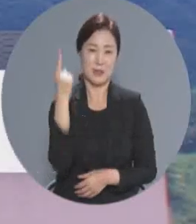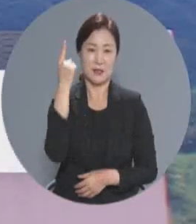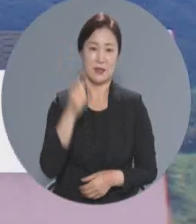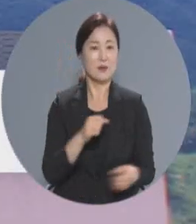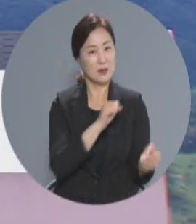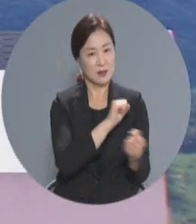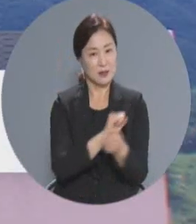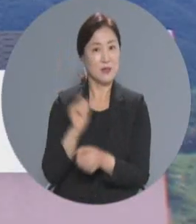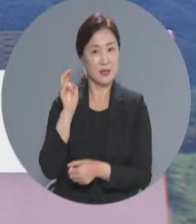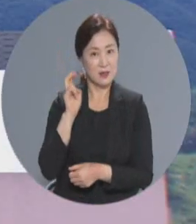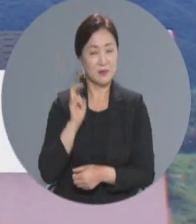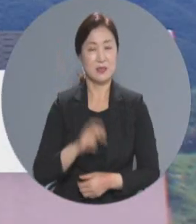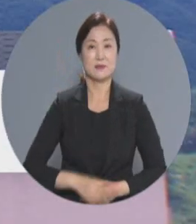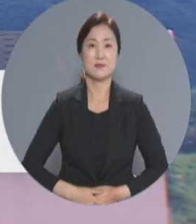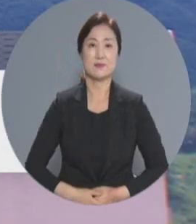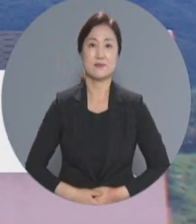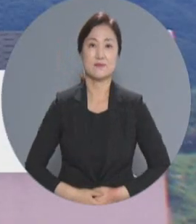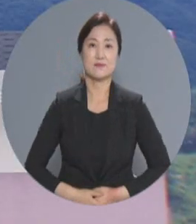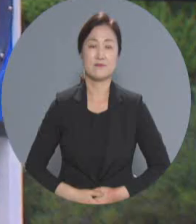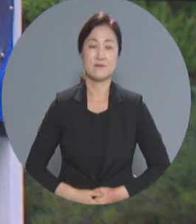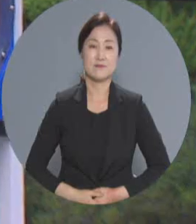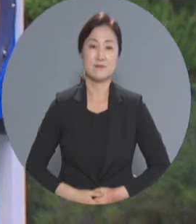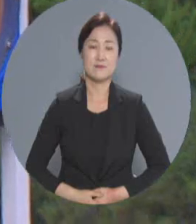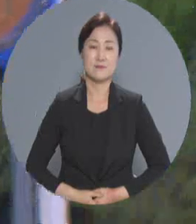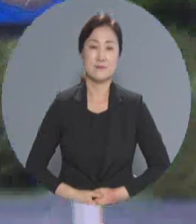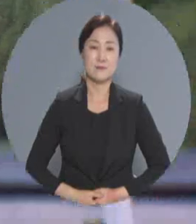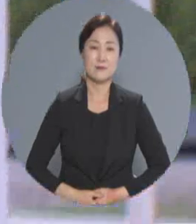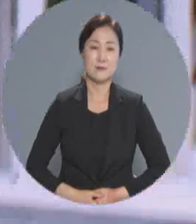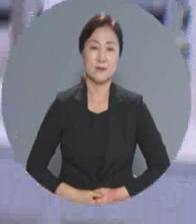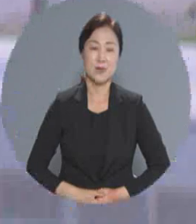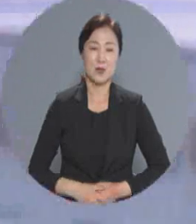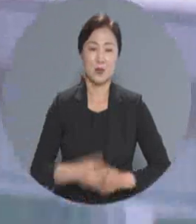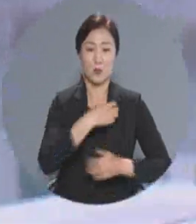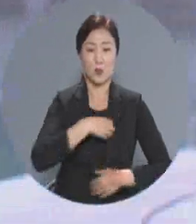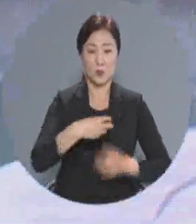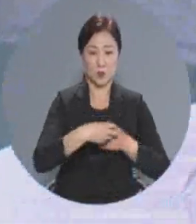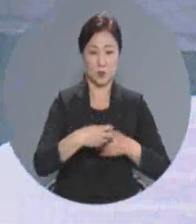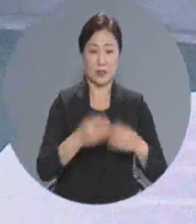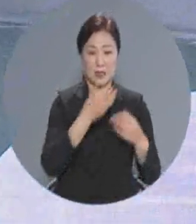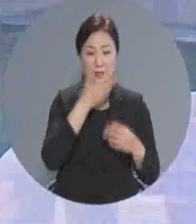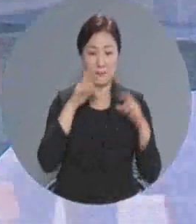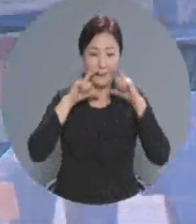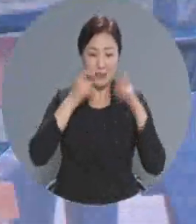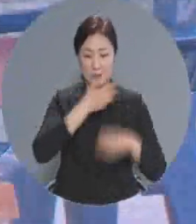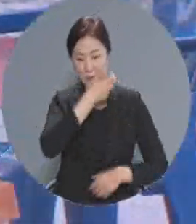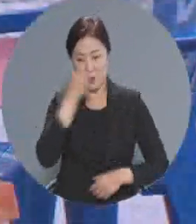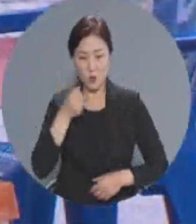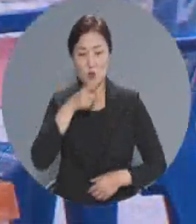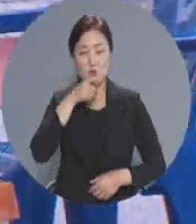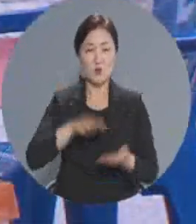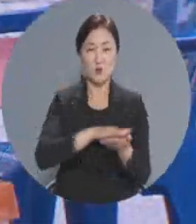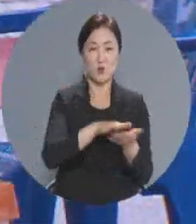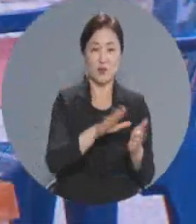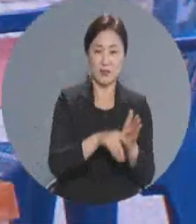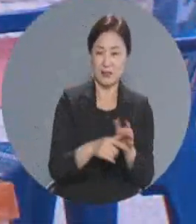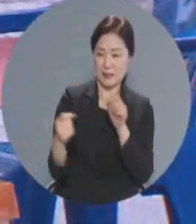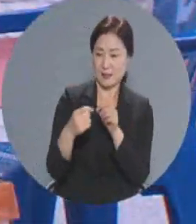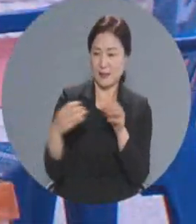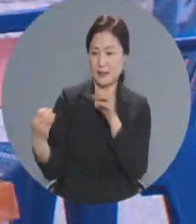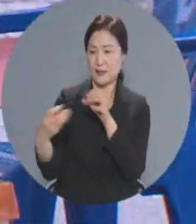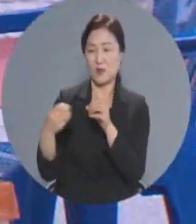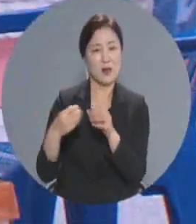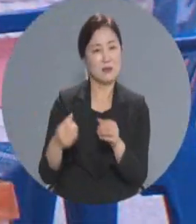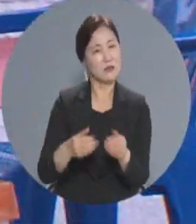데서 이제 샤워하다가 그렇게 감염되지 않았나. 보건당국은 마스크를 벗고 물놀이를 할 때 가까이에서 대화를 나누는